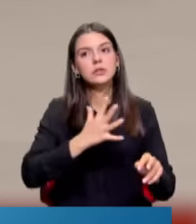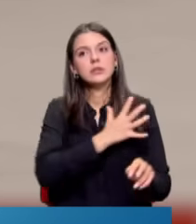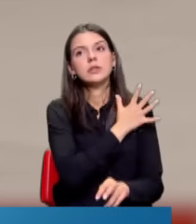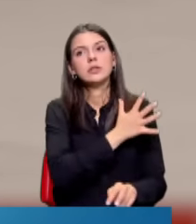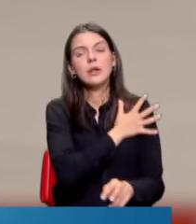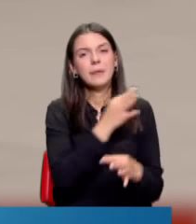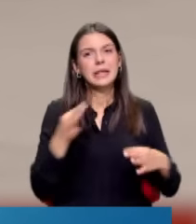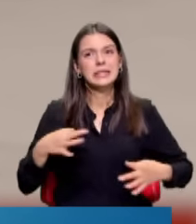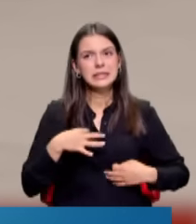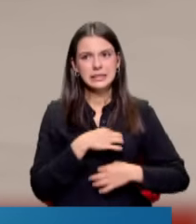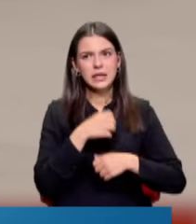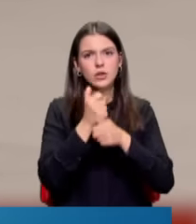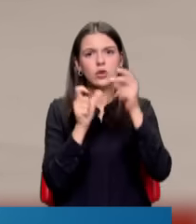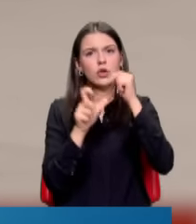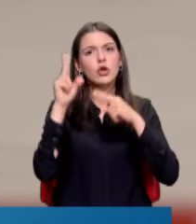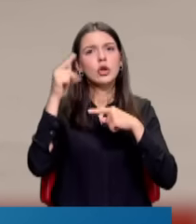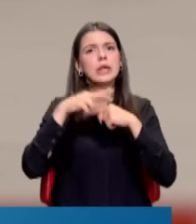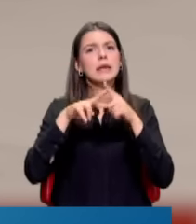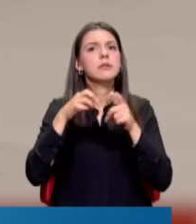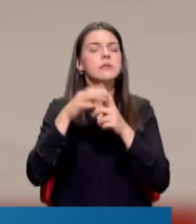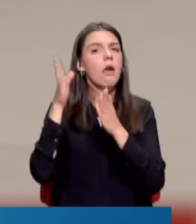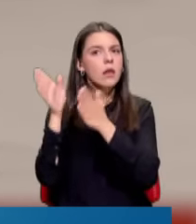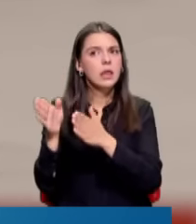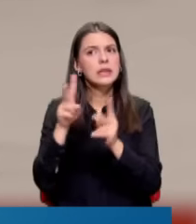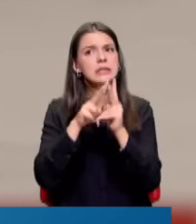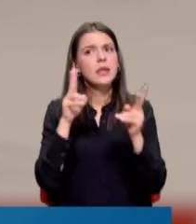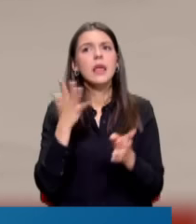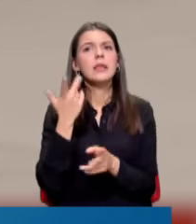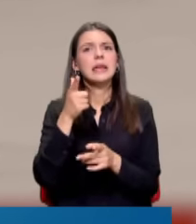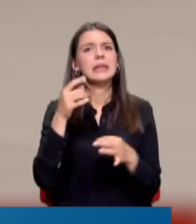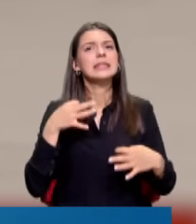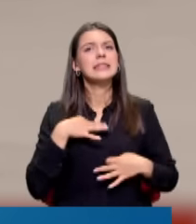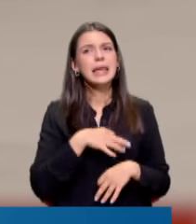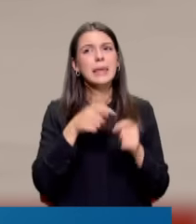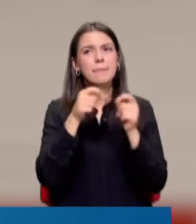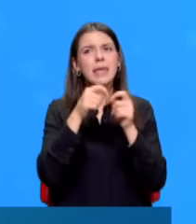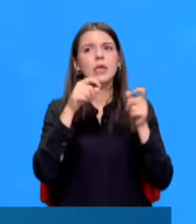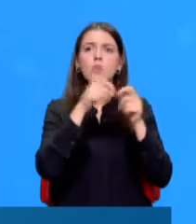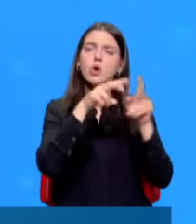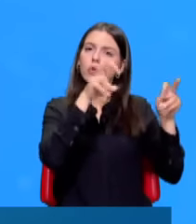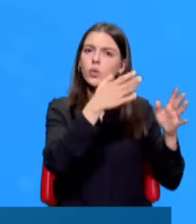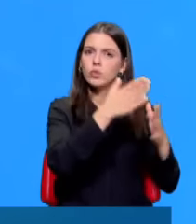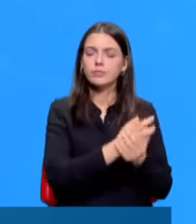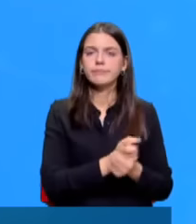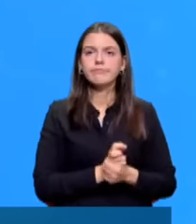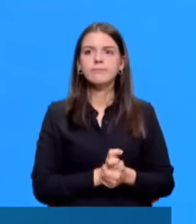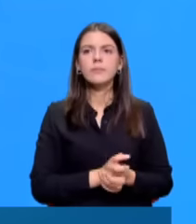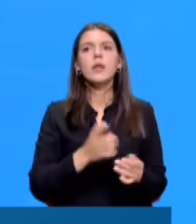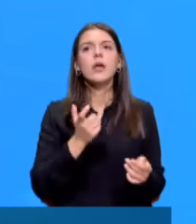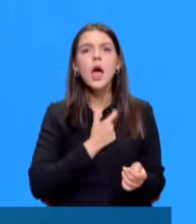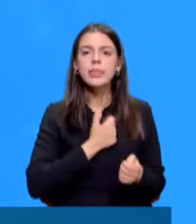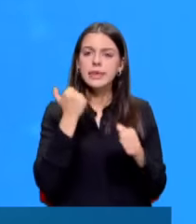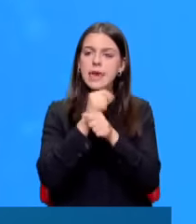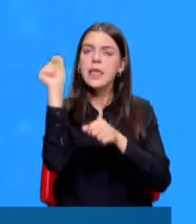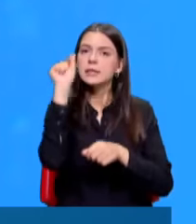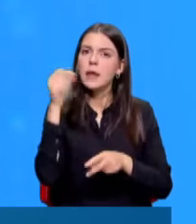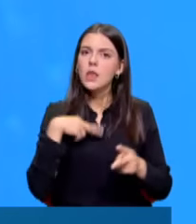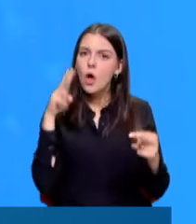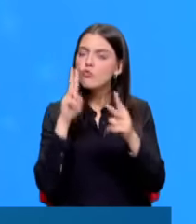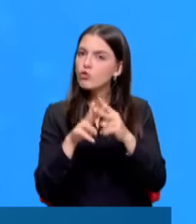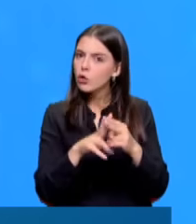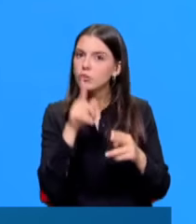Partisi'nden Sayın Gülizar Biçer Karaca'daydı. Ne yaptılar? Sayın Bekir Bozdağ'a getirdiler, oturttular. Kanun kararları, genel sekreterle görüştüm. Bana